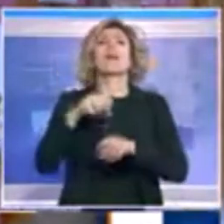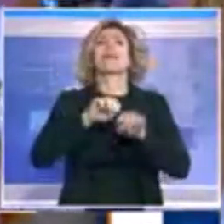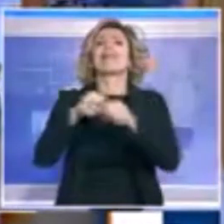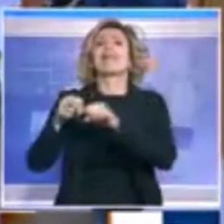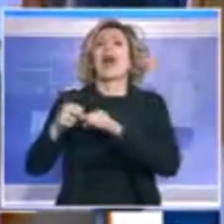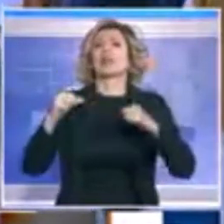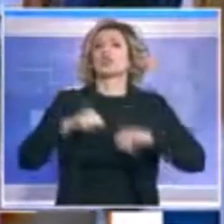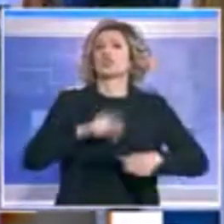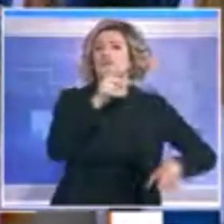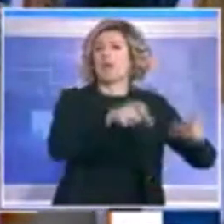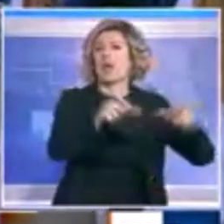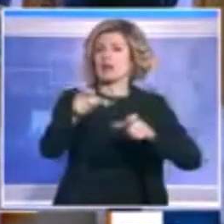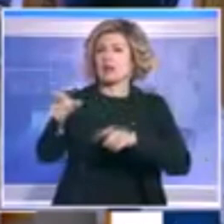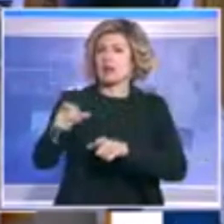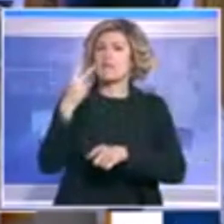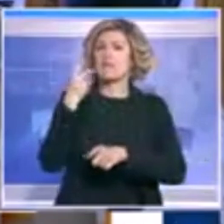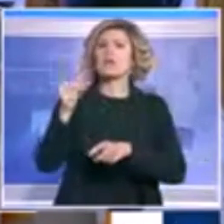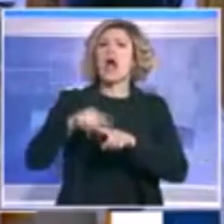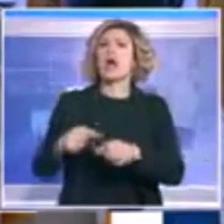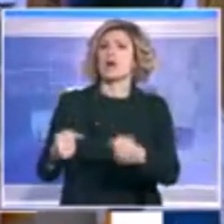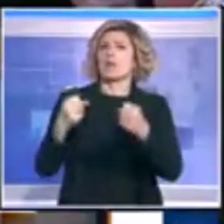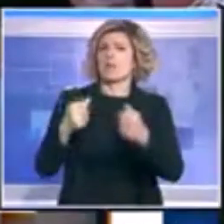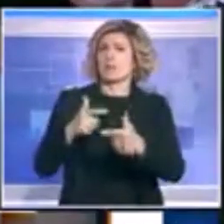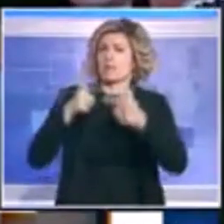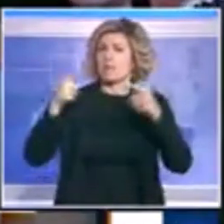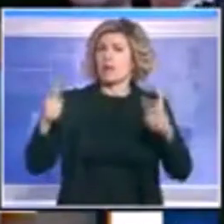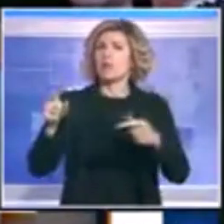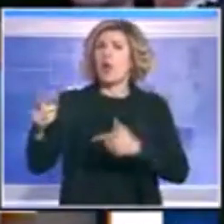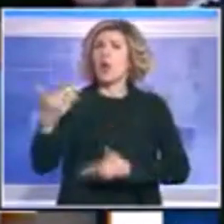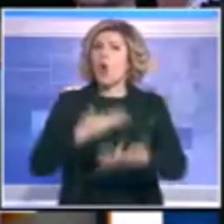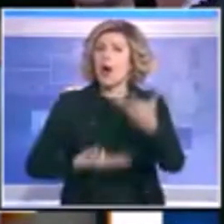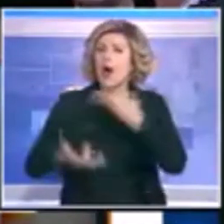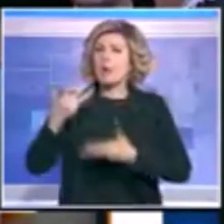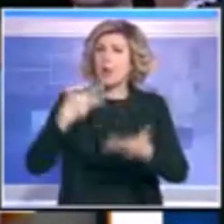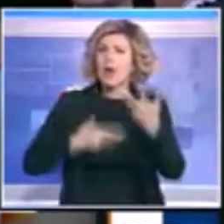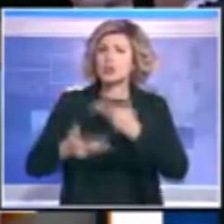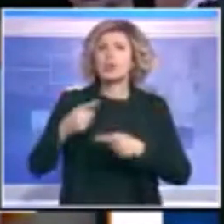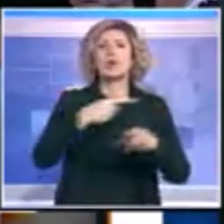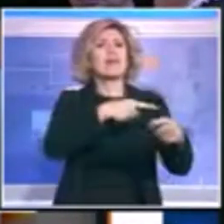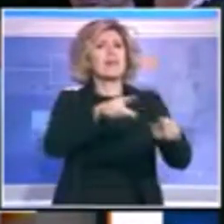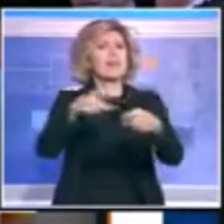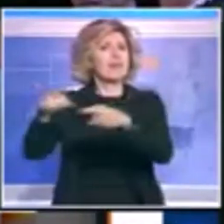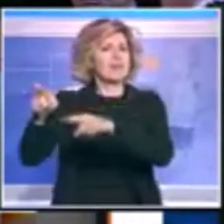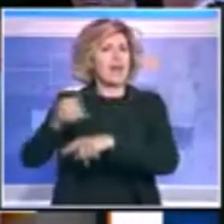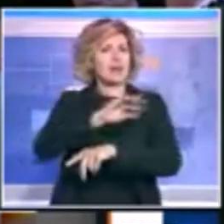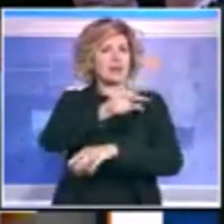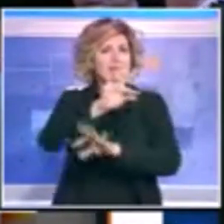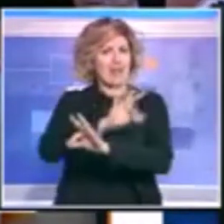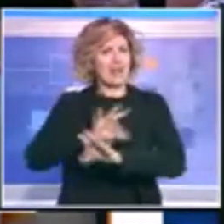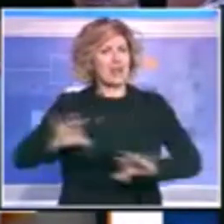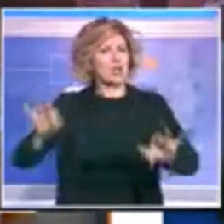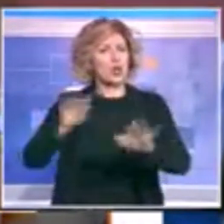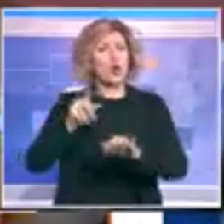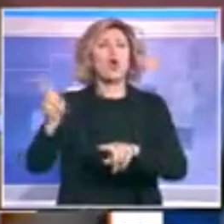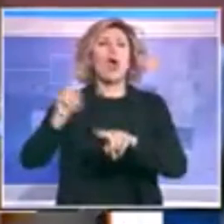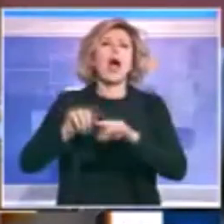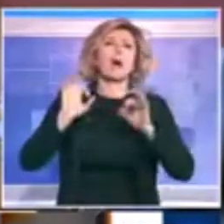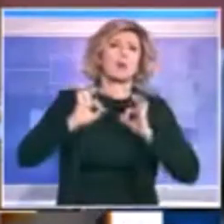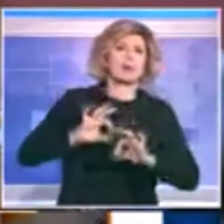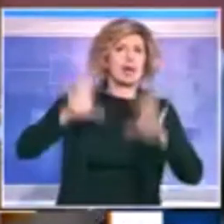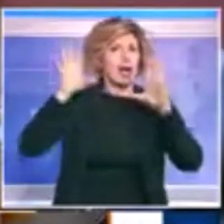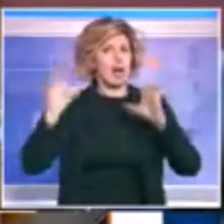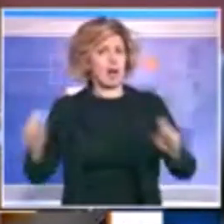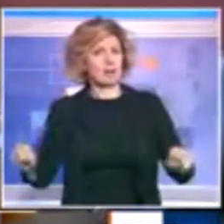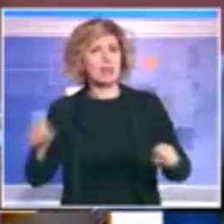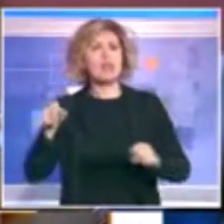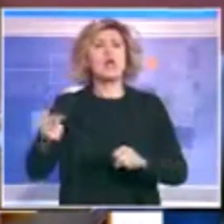cittadini. Previsti anche il rafforzamento della collaborazione su questi temi con i diversi soggetti del territorio, a cominciare dalle forze dell'ordine,